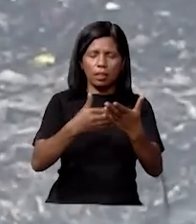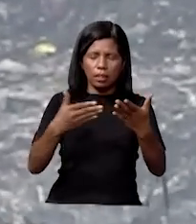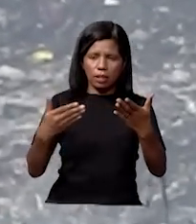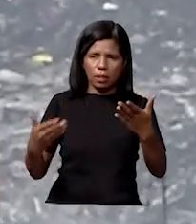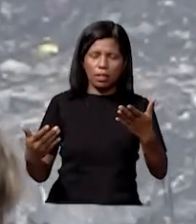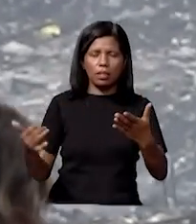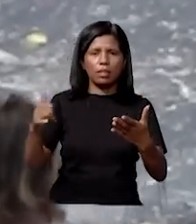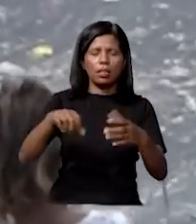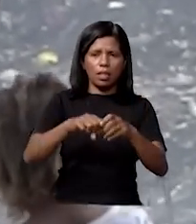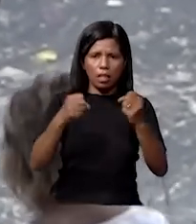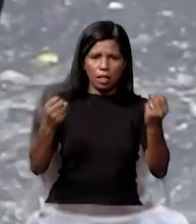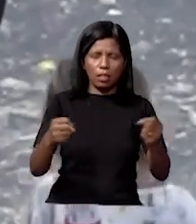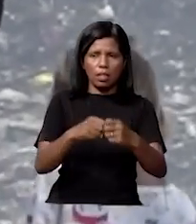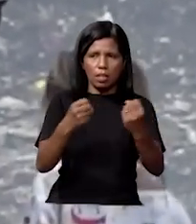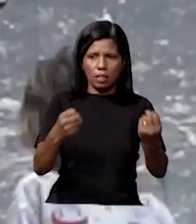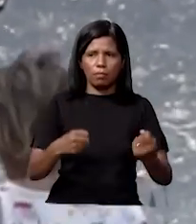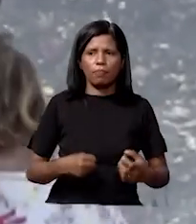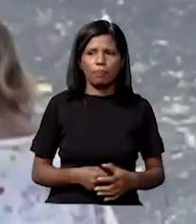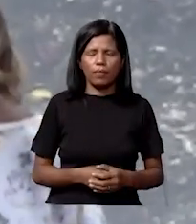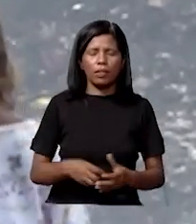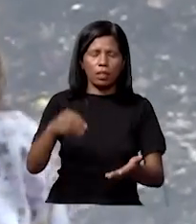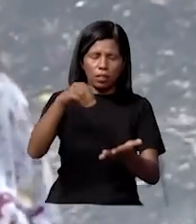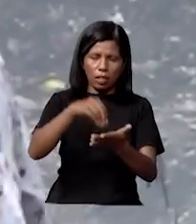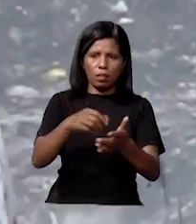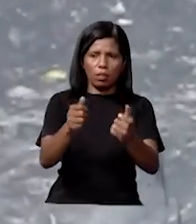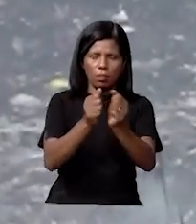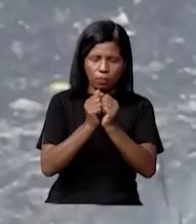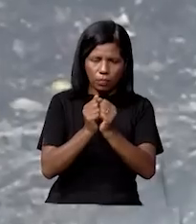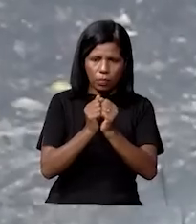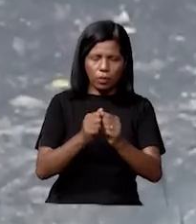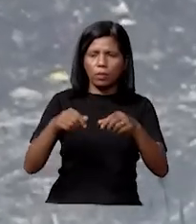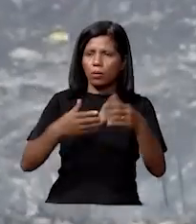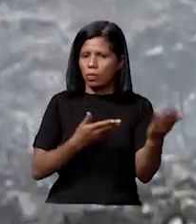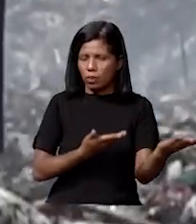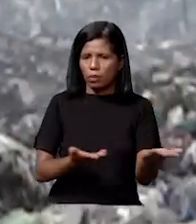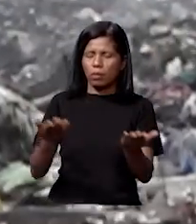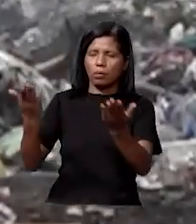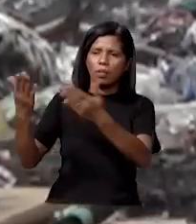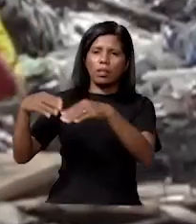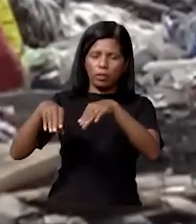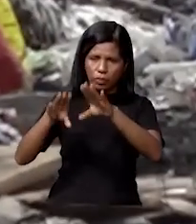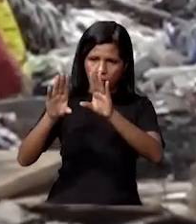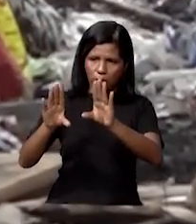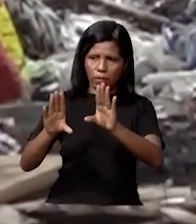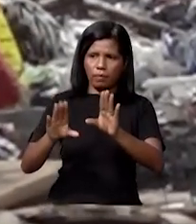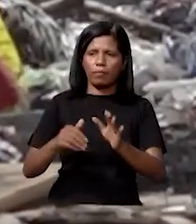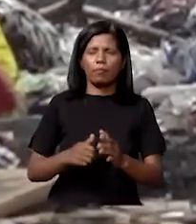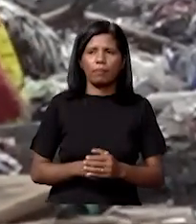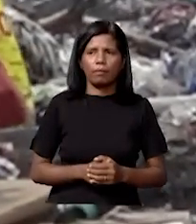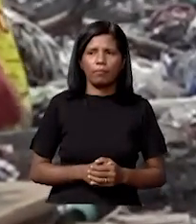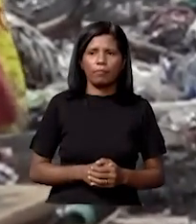am sirane ma tau hamutu bapa babe lori ba pan